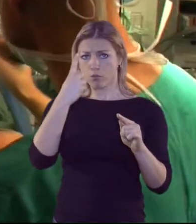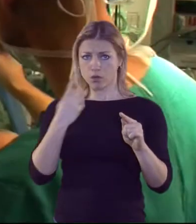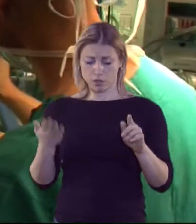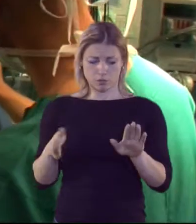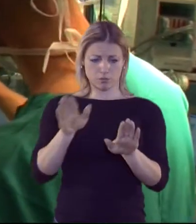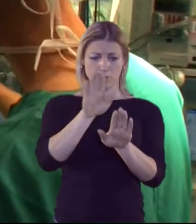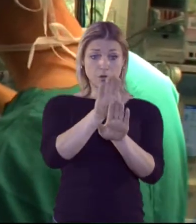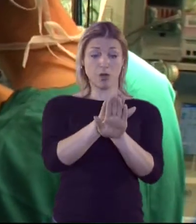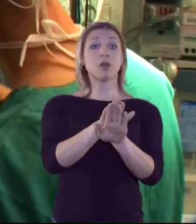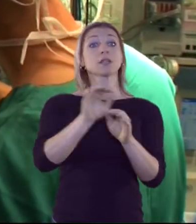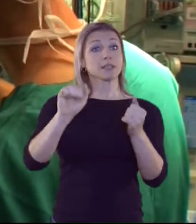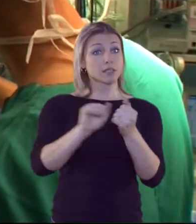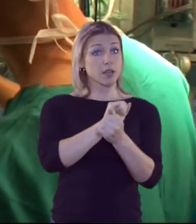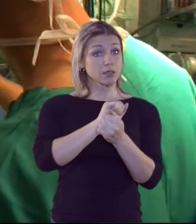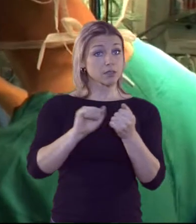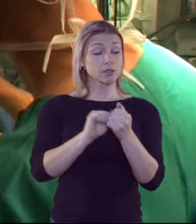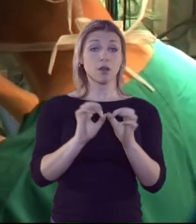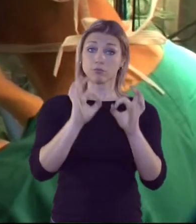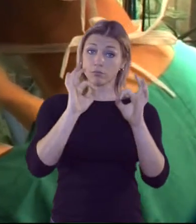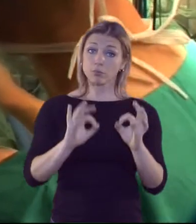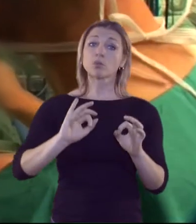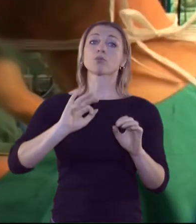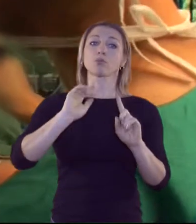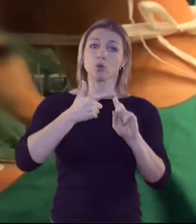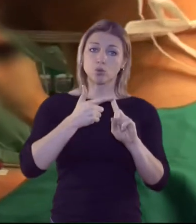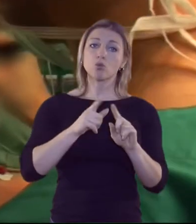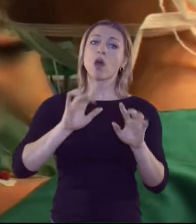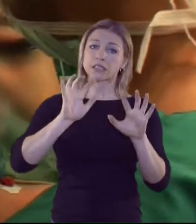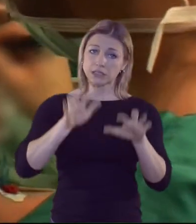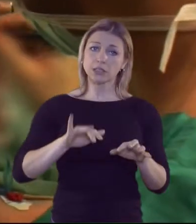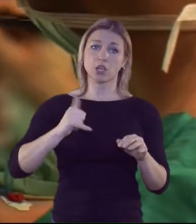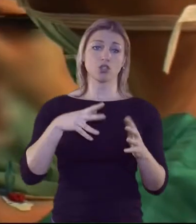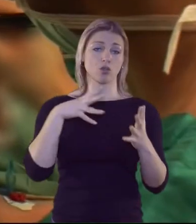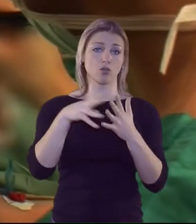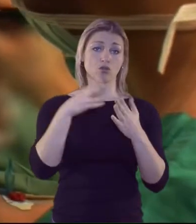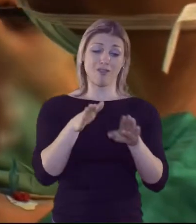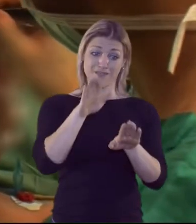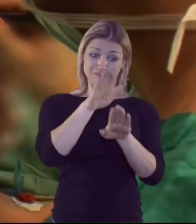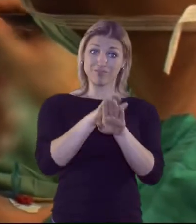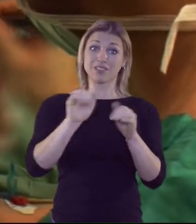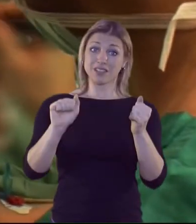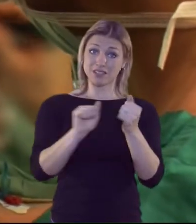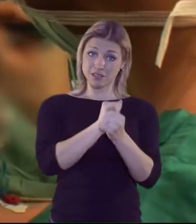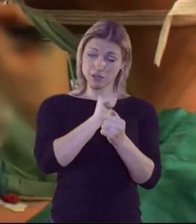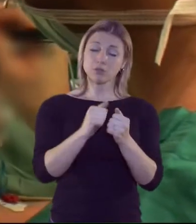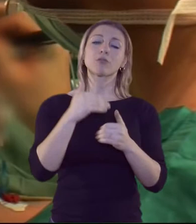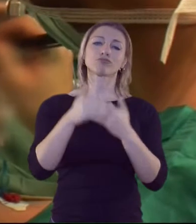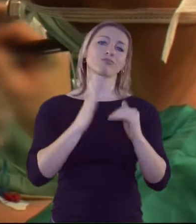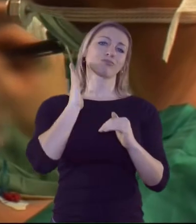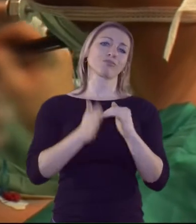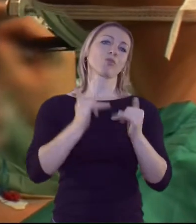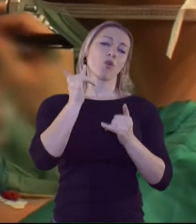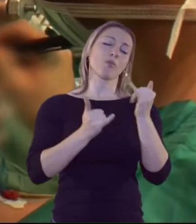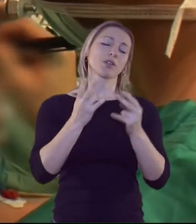rezonance. Nakonec se vše ještě jednou ověří, zda všechny kontrolní body na lebce sedí s výpočty navigační věže.